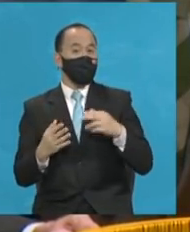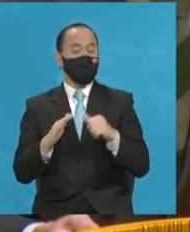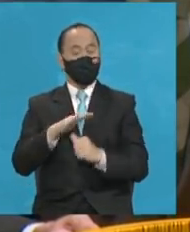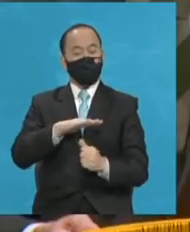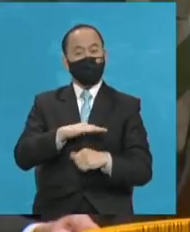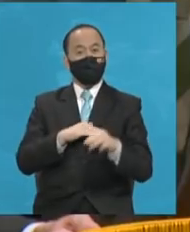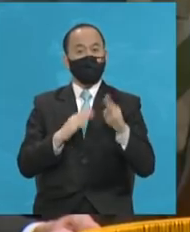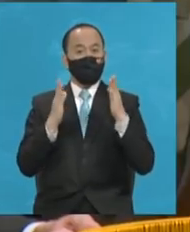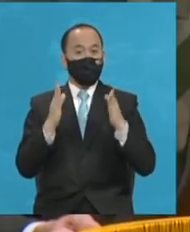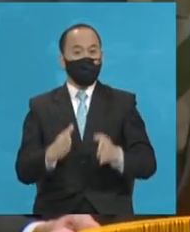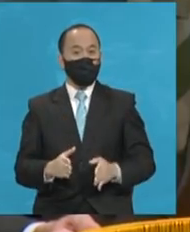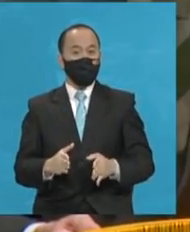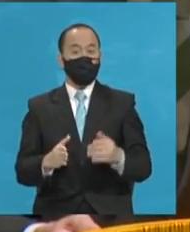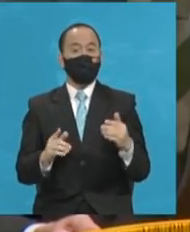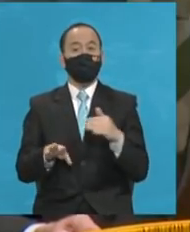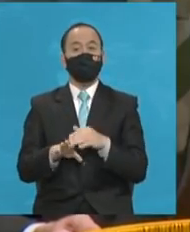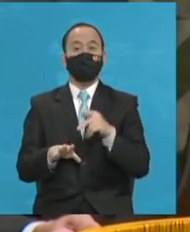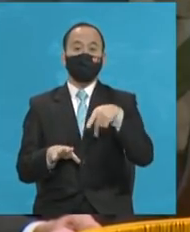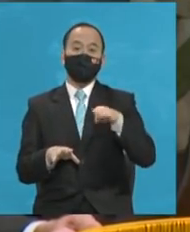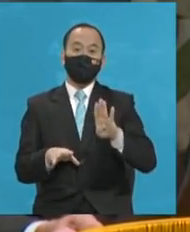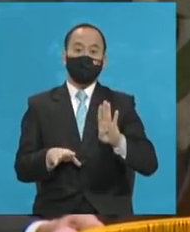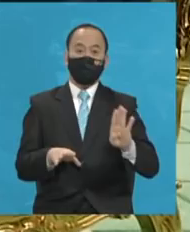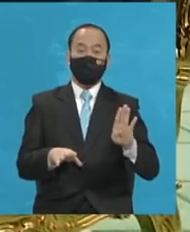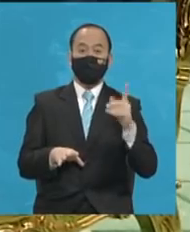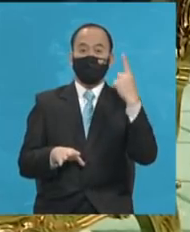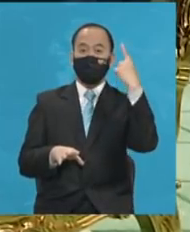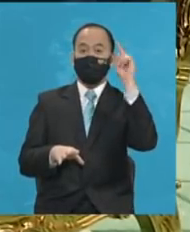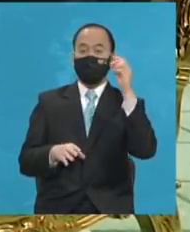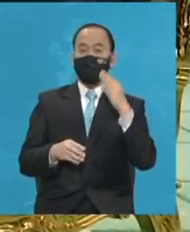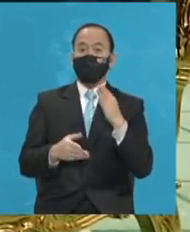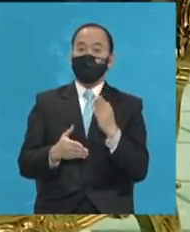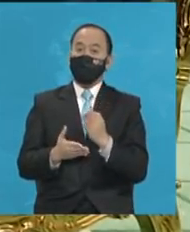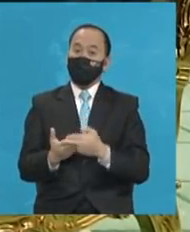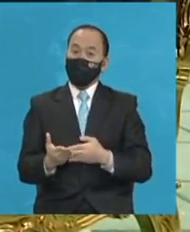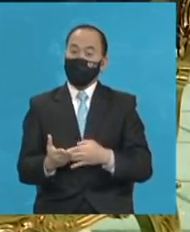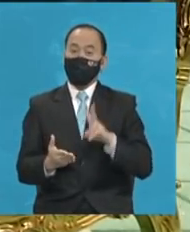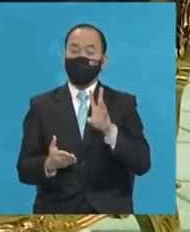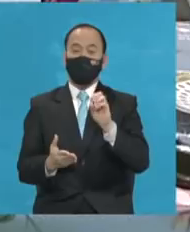bangsa-bangsa bersatu bagi pegawai 2022